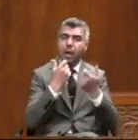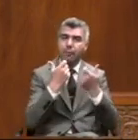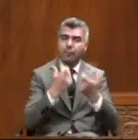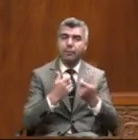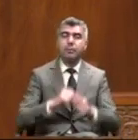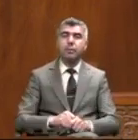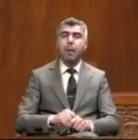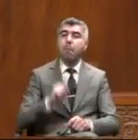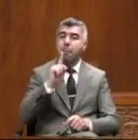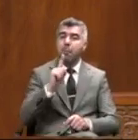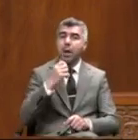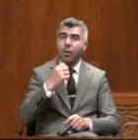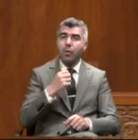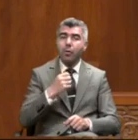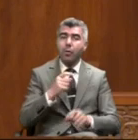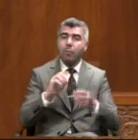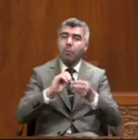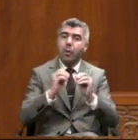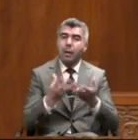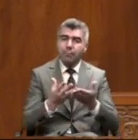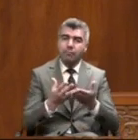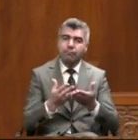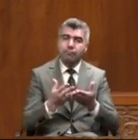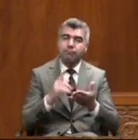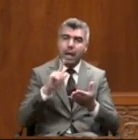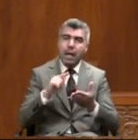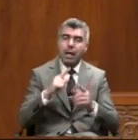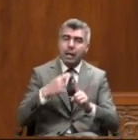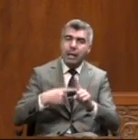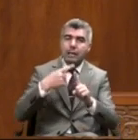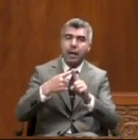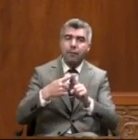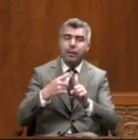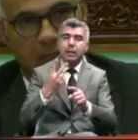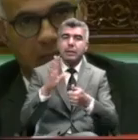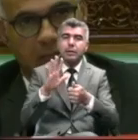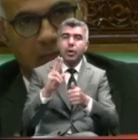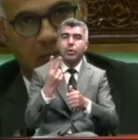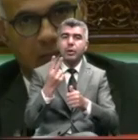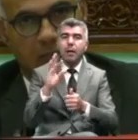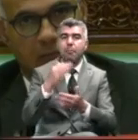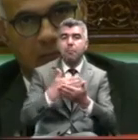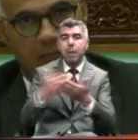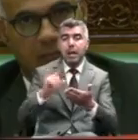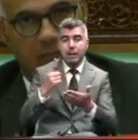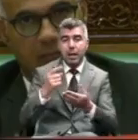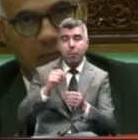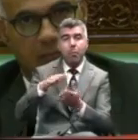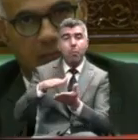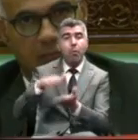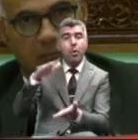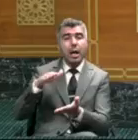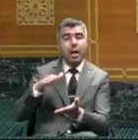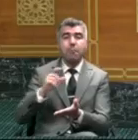ان الظرفيه جعلت او حتمت اضافه 26 مليار بس غاز البوتان يبقى